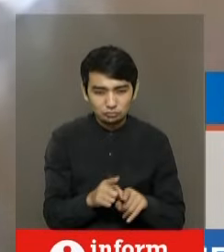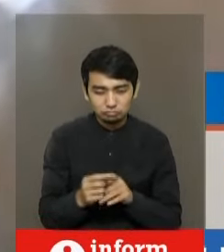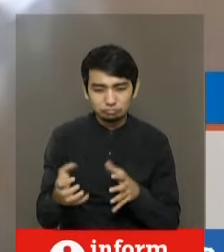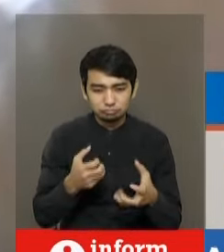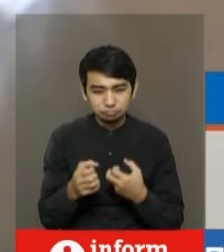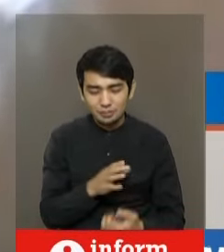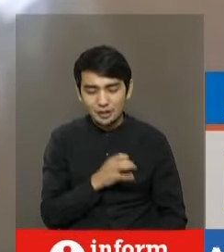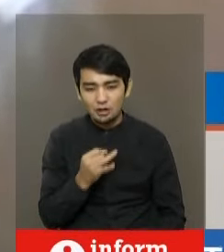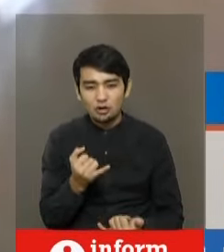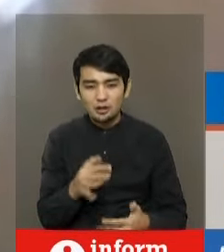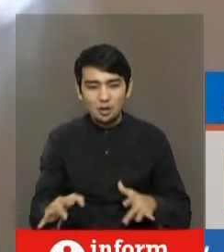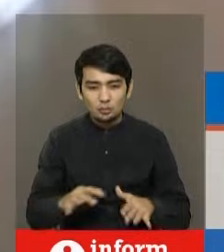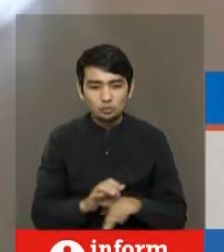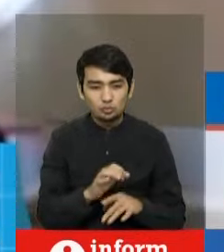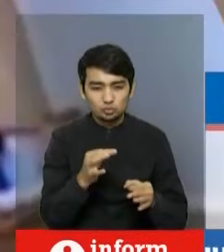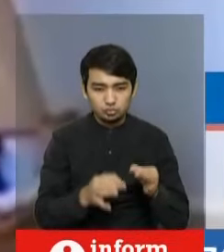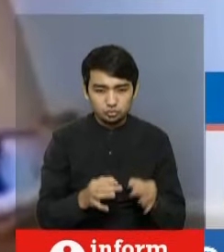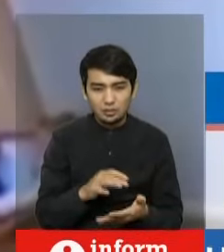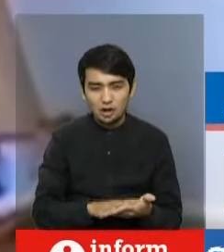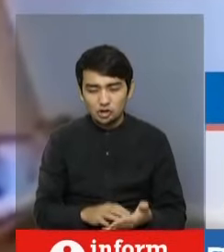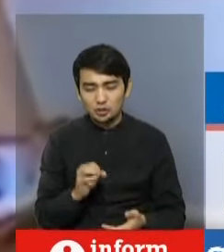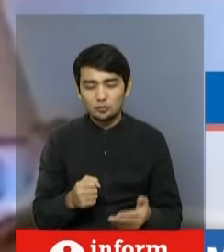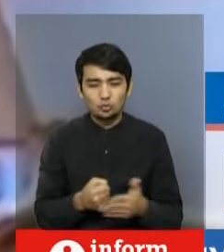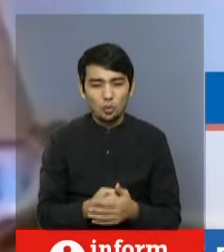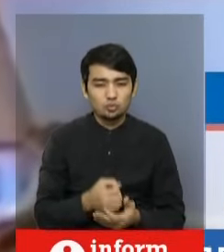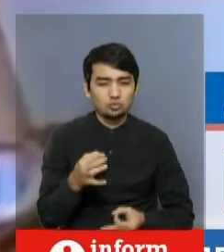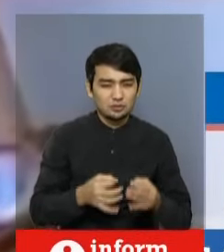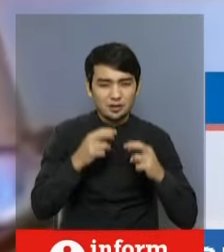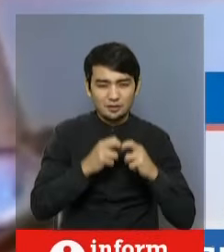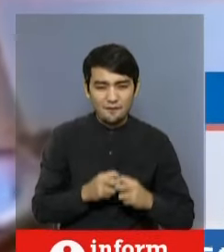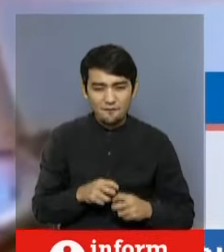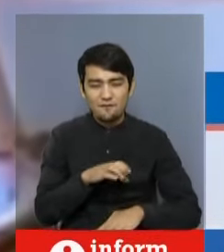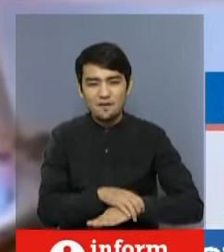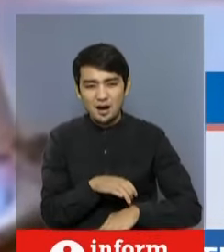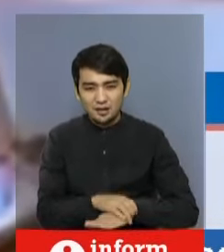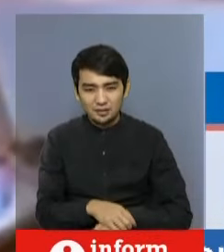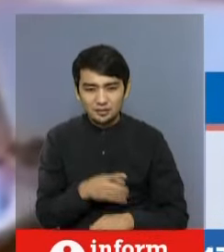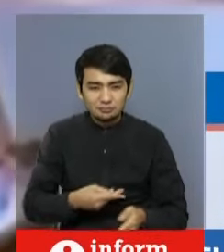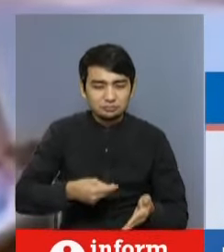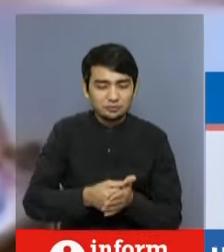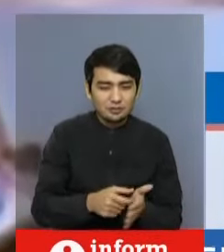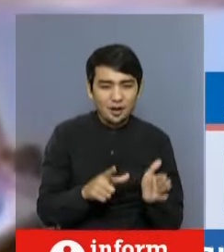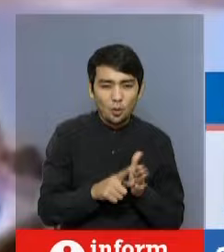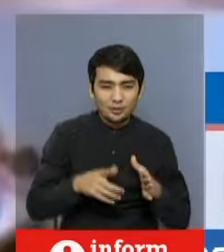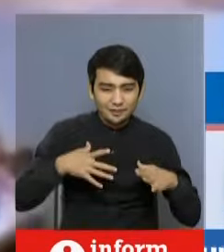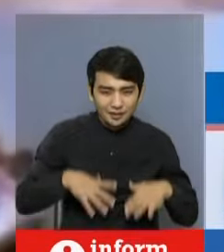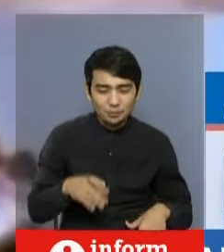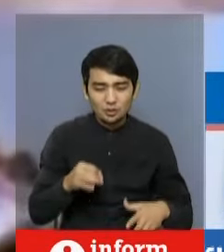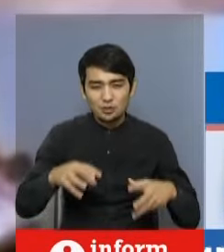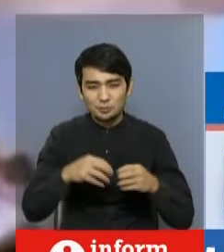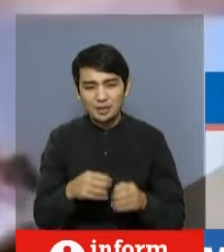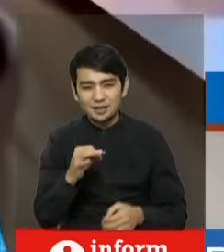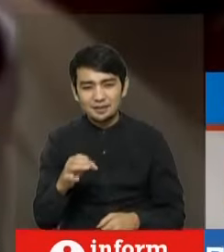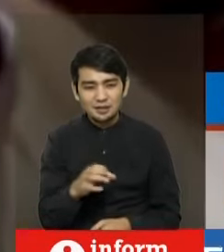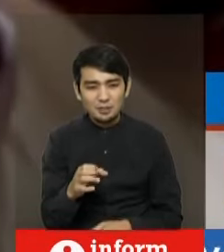дело находится в суде Кроме того продолжается досудебное расследование по факту уклонения им от налогов напомню в сентябре